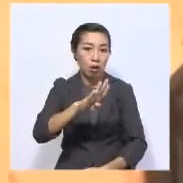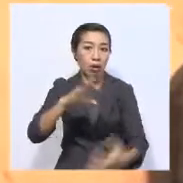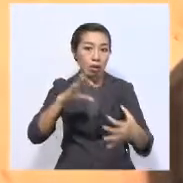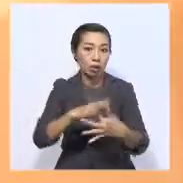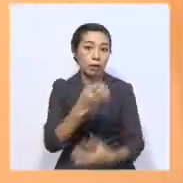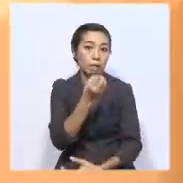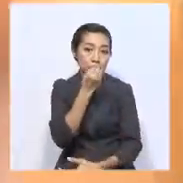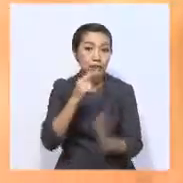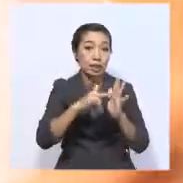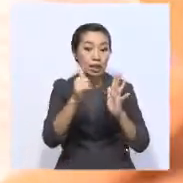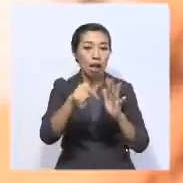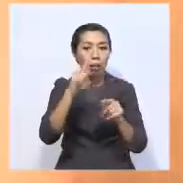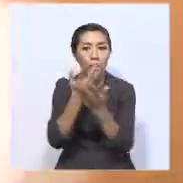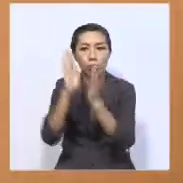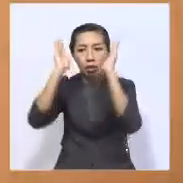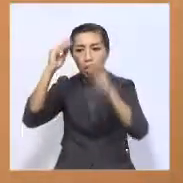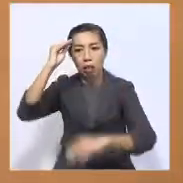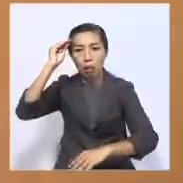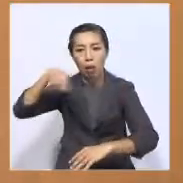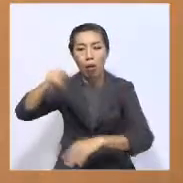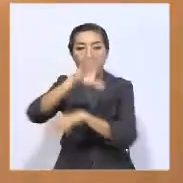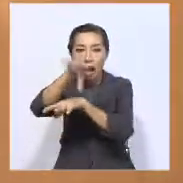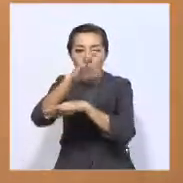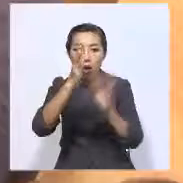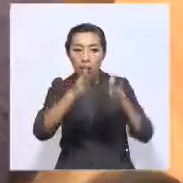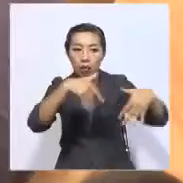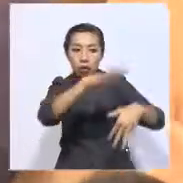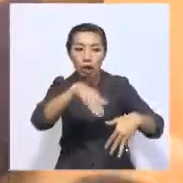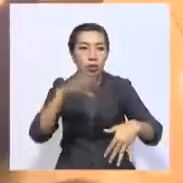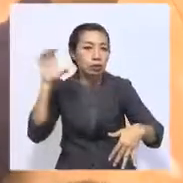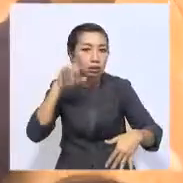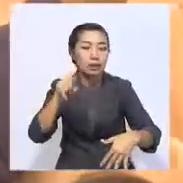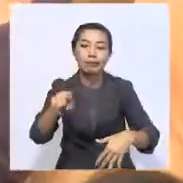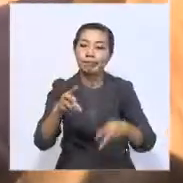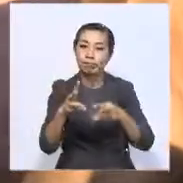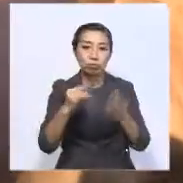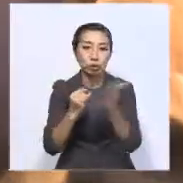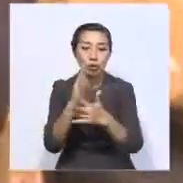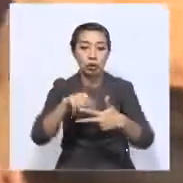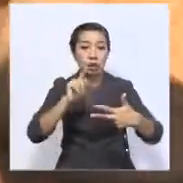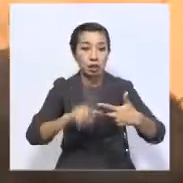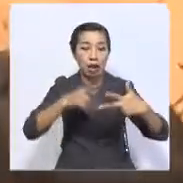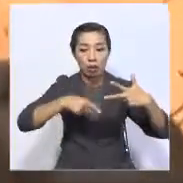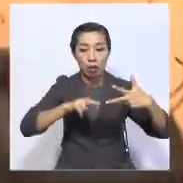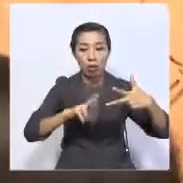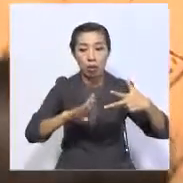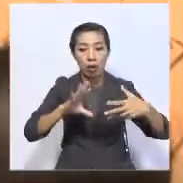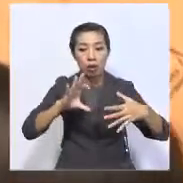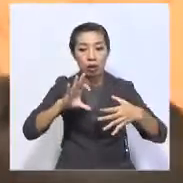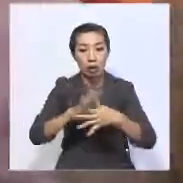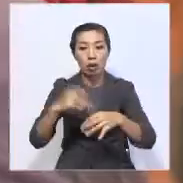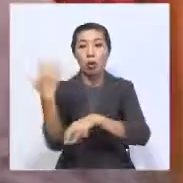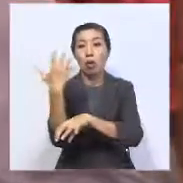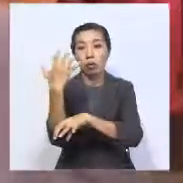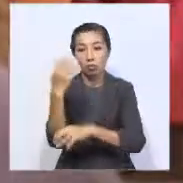ข้อหาโฆษณาคุณประโยชน์อันเป็นเท็จหรือหลอกลวงให้ผู้อื่นหลงเชื่อโดยไม่สมควรและพรบว่าด้วยการกระทำความผิดเกี่ยวกับค